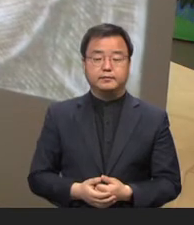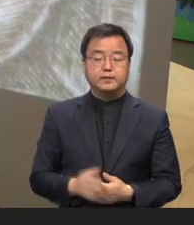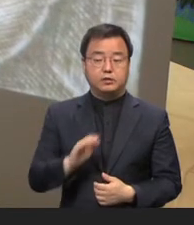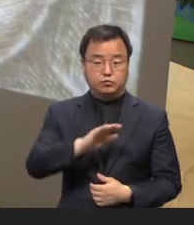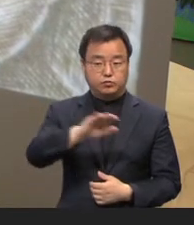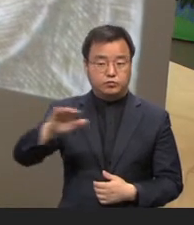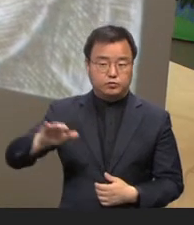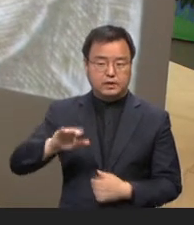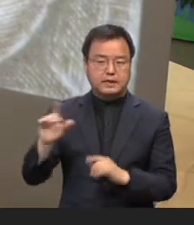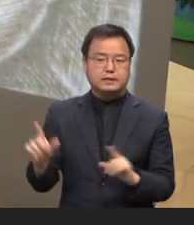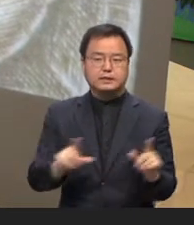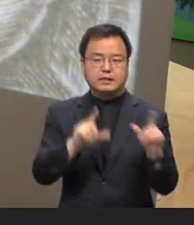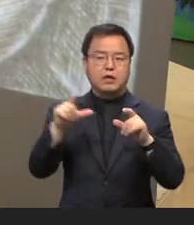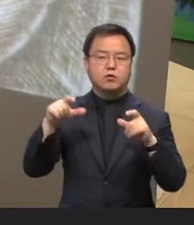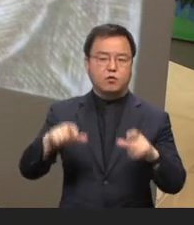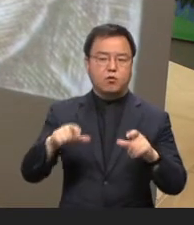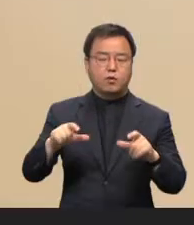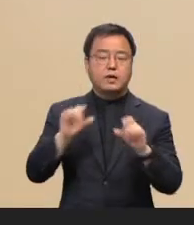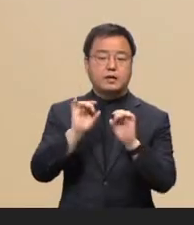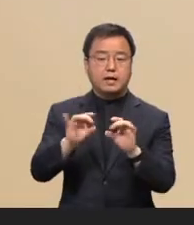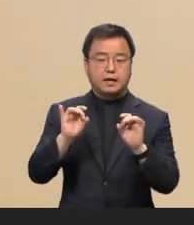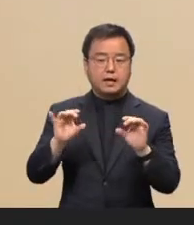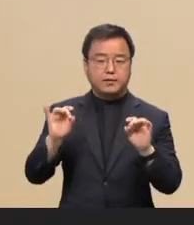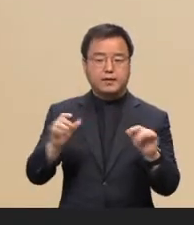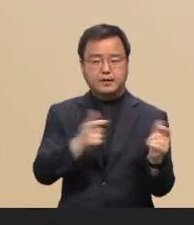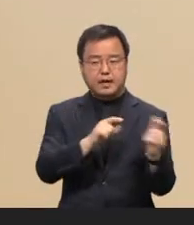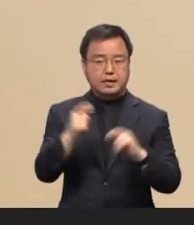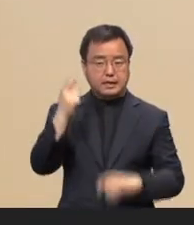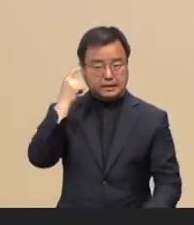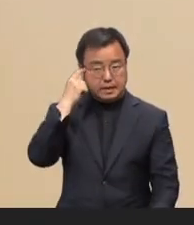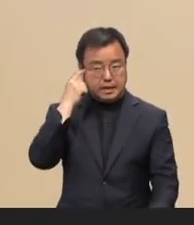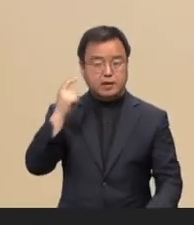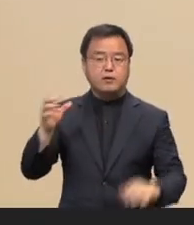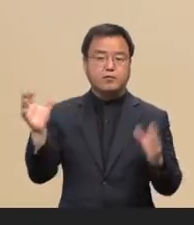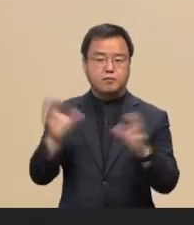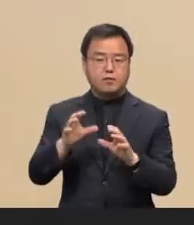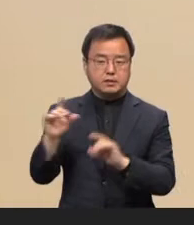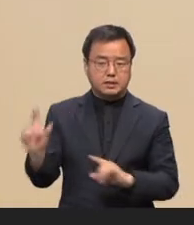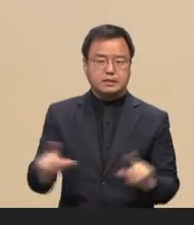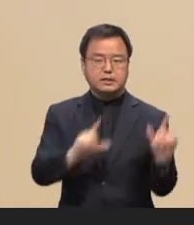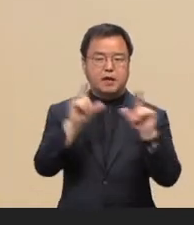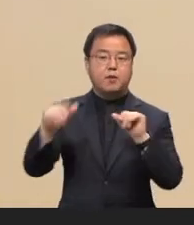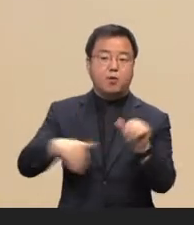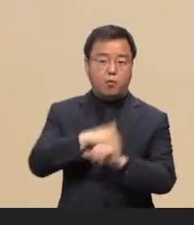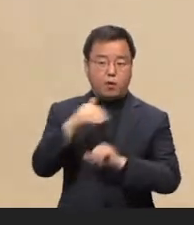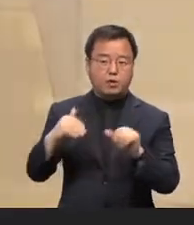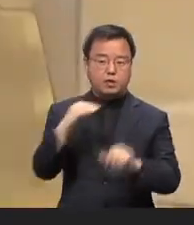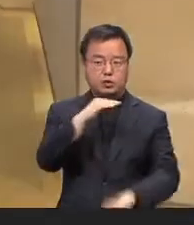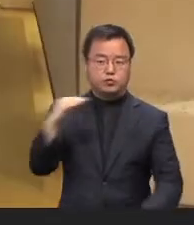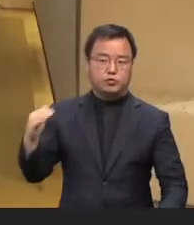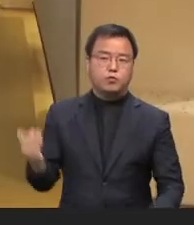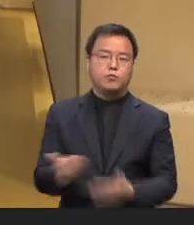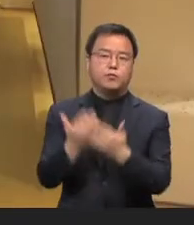우리가 사는 공간에 대한 개개인의 다양한 생각을 모아 삶과 환경의 질을 높일